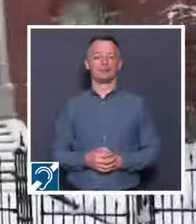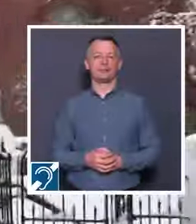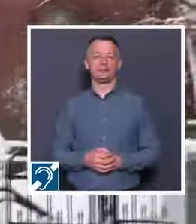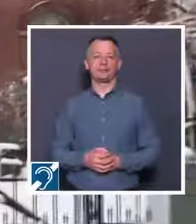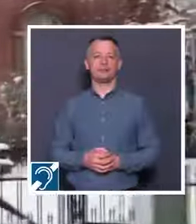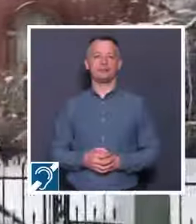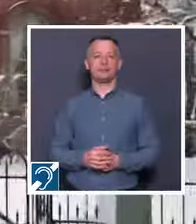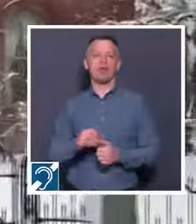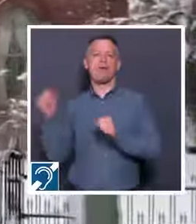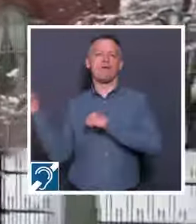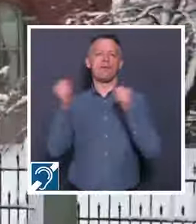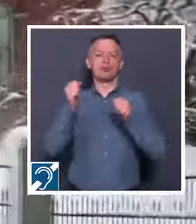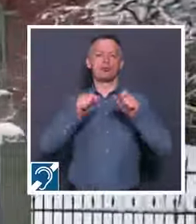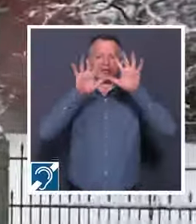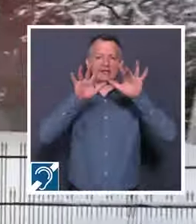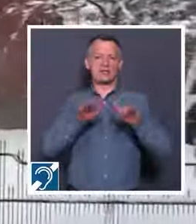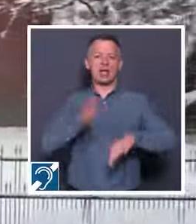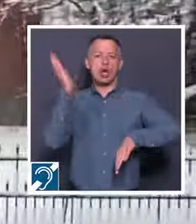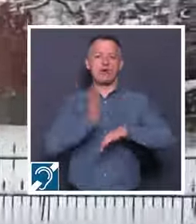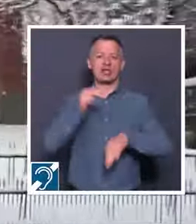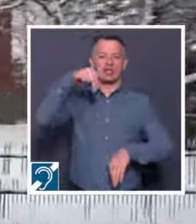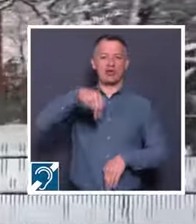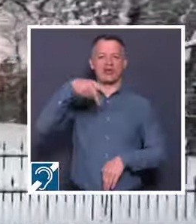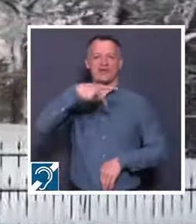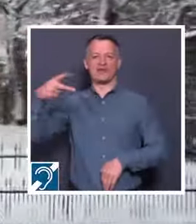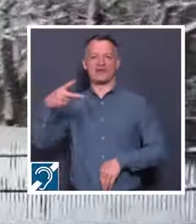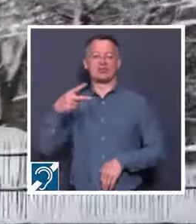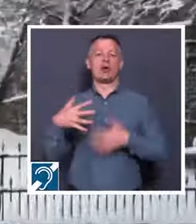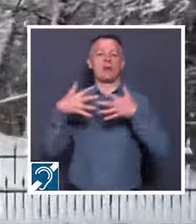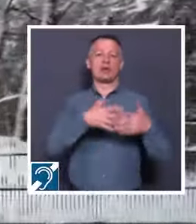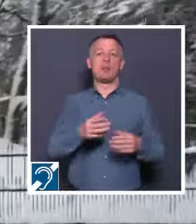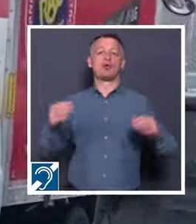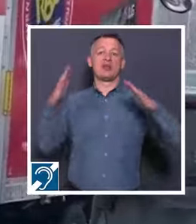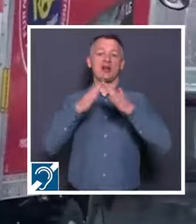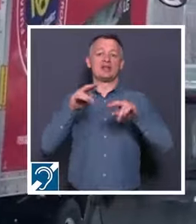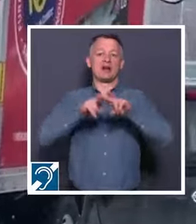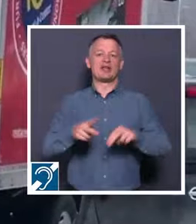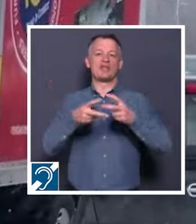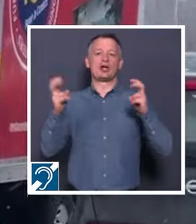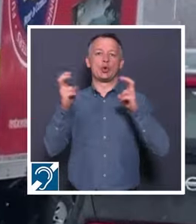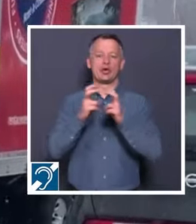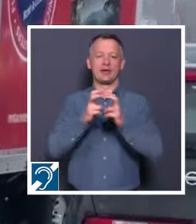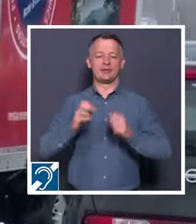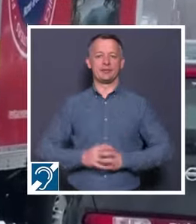O furtună de zăpadă a lovit nord-estul Statelor Unite ale Americii. Sute de mii de locuințe au rămas fără curent electric.